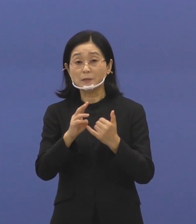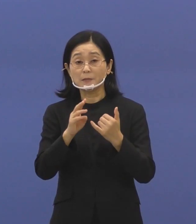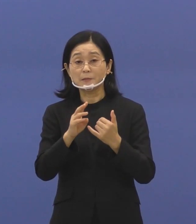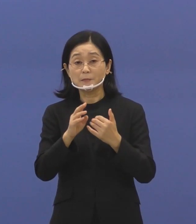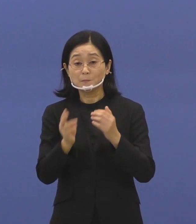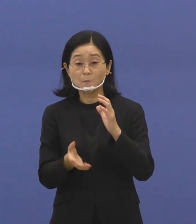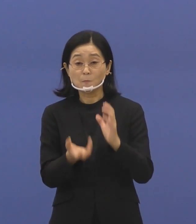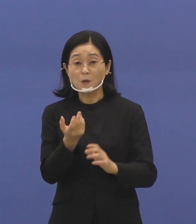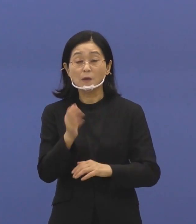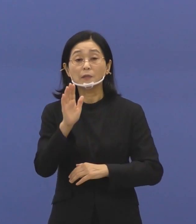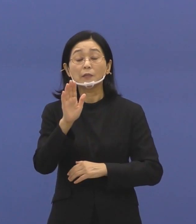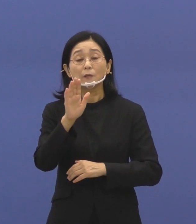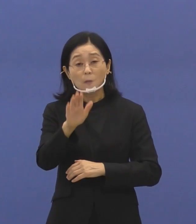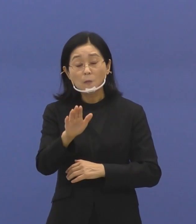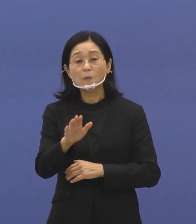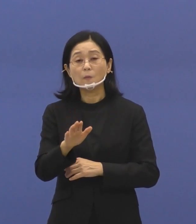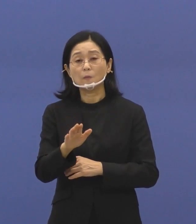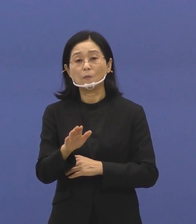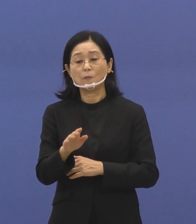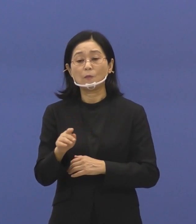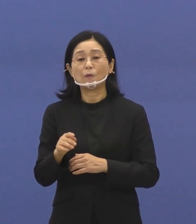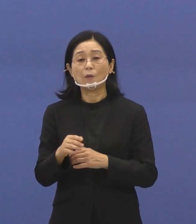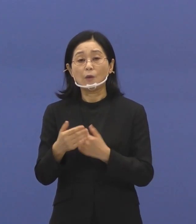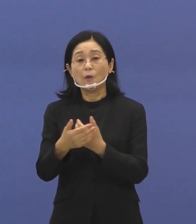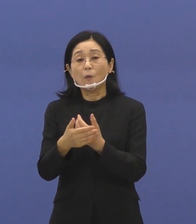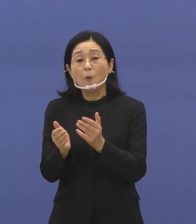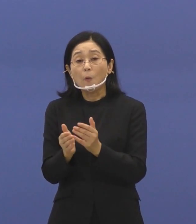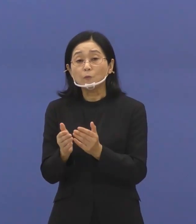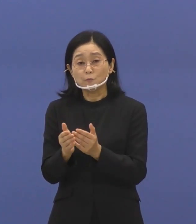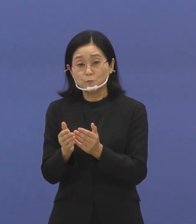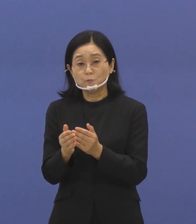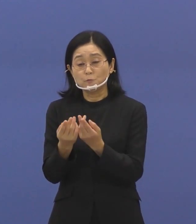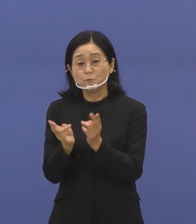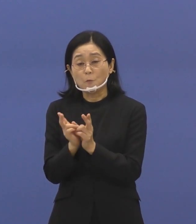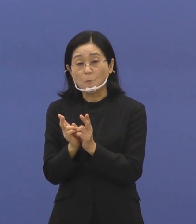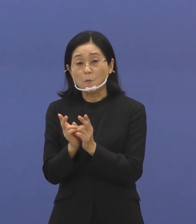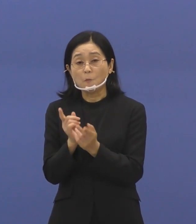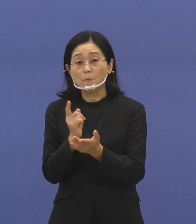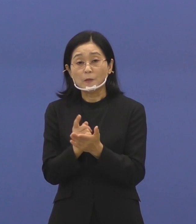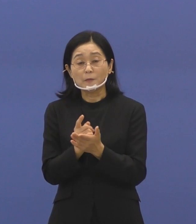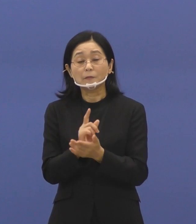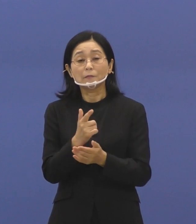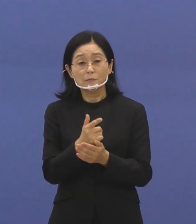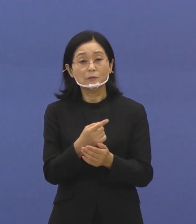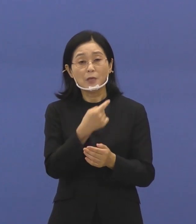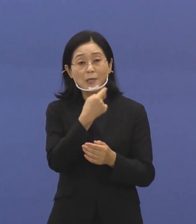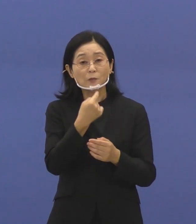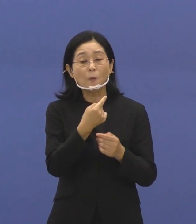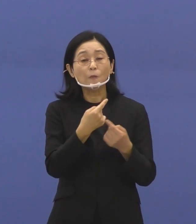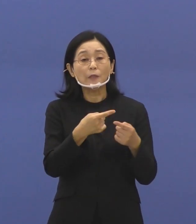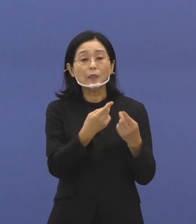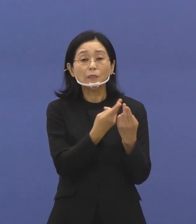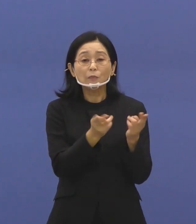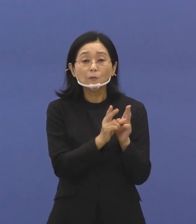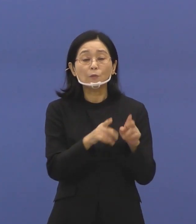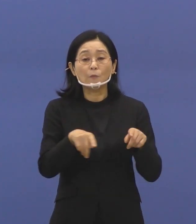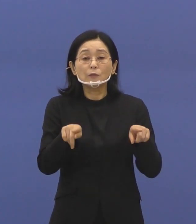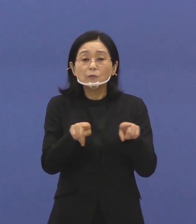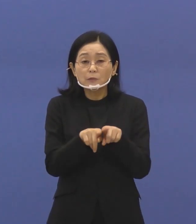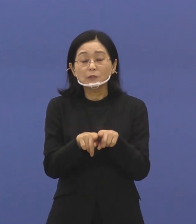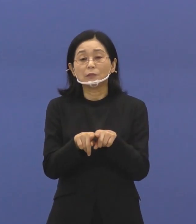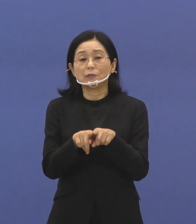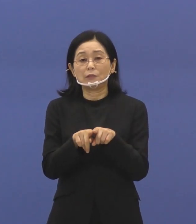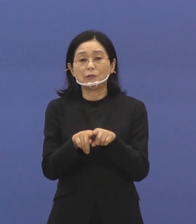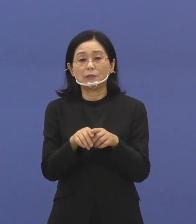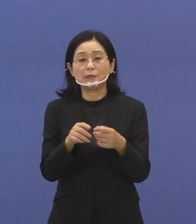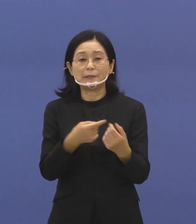保守勢力もちゃんとそういう共産主義社会主義やっている、政党とも、